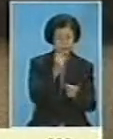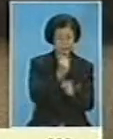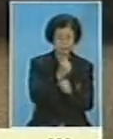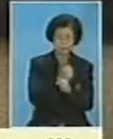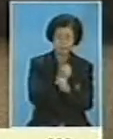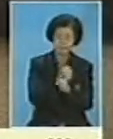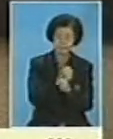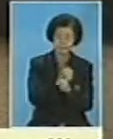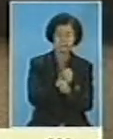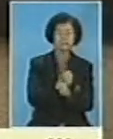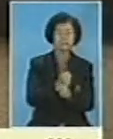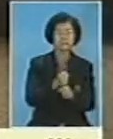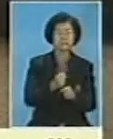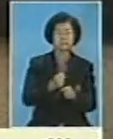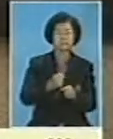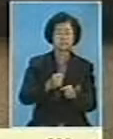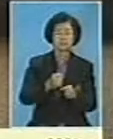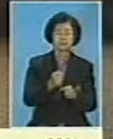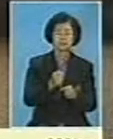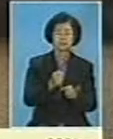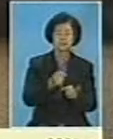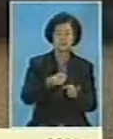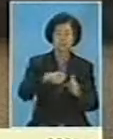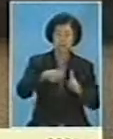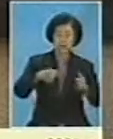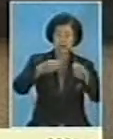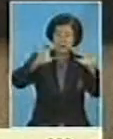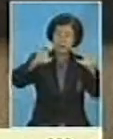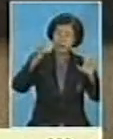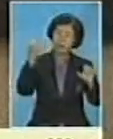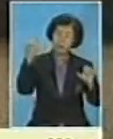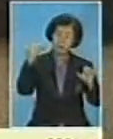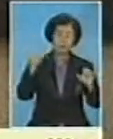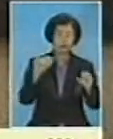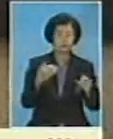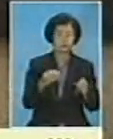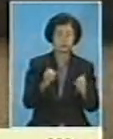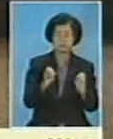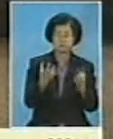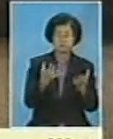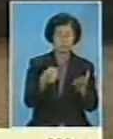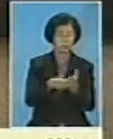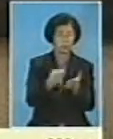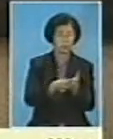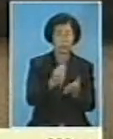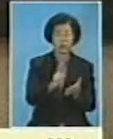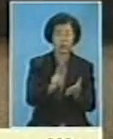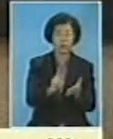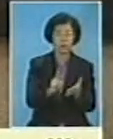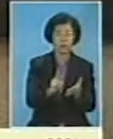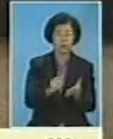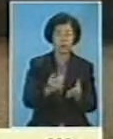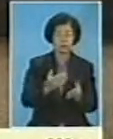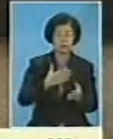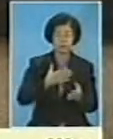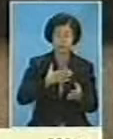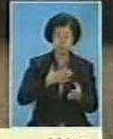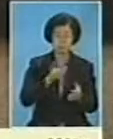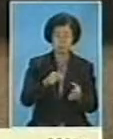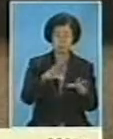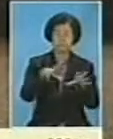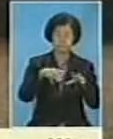ที่ดังกล่าวจากรัฐบาลก่อนๆจึงไม่มีเหตุผลใดที่กระผมจะไม่ให้ความเชื่อ